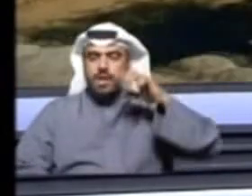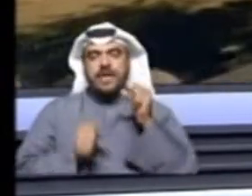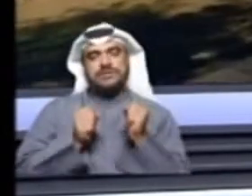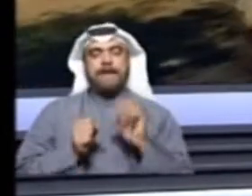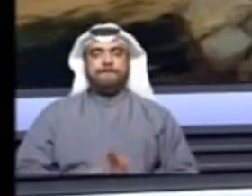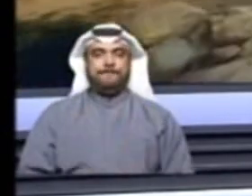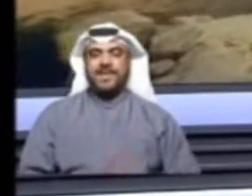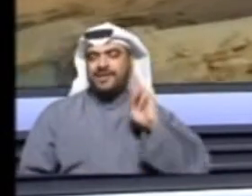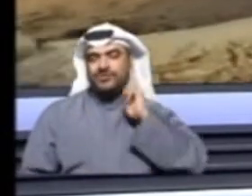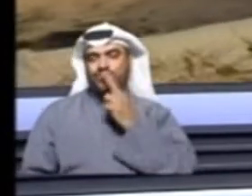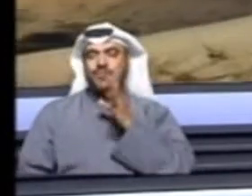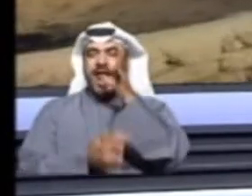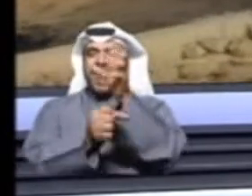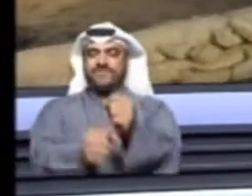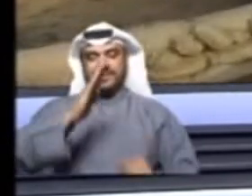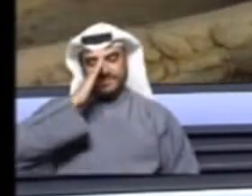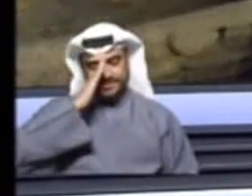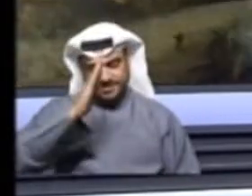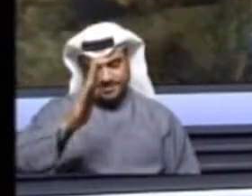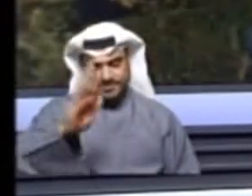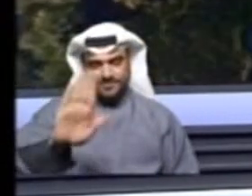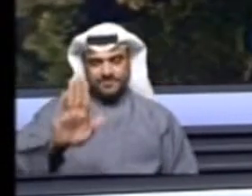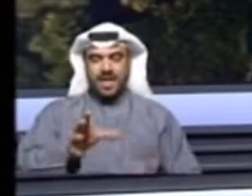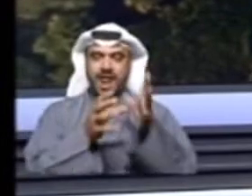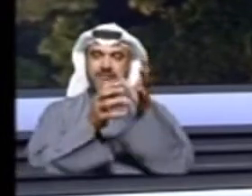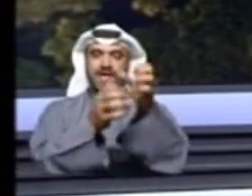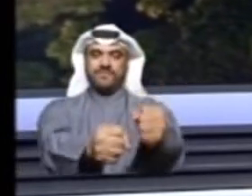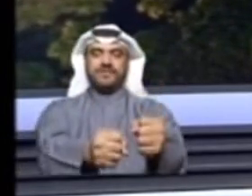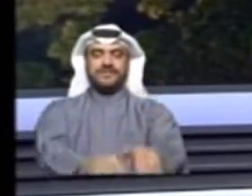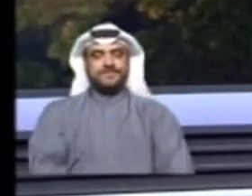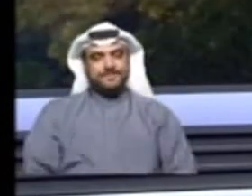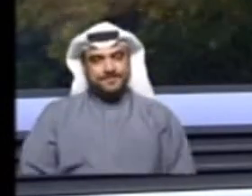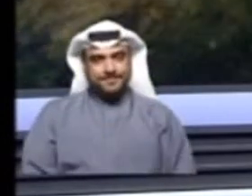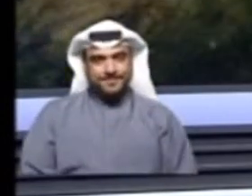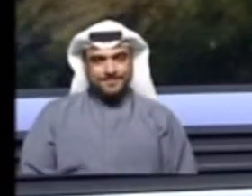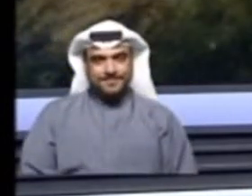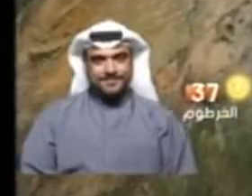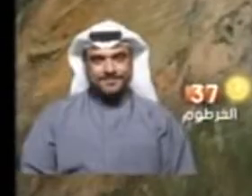أشكر لكم حسن المتابعة، وأن نأخذكم في جولة مع درجات الحرارة في بعض العواصم العربية والعالمية.